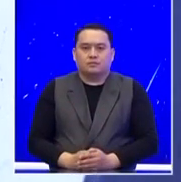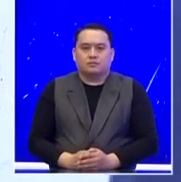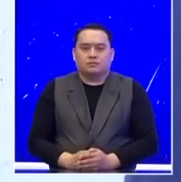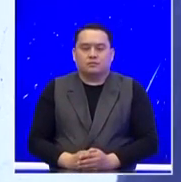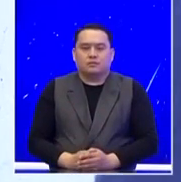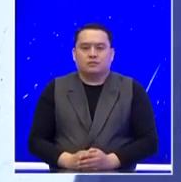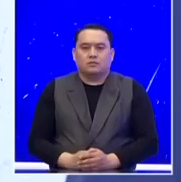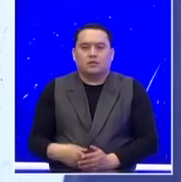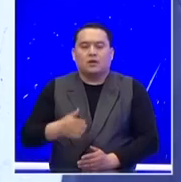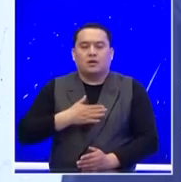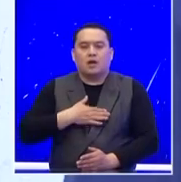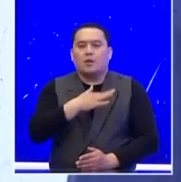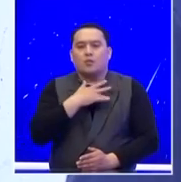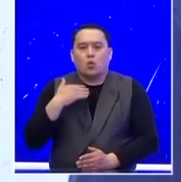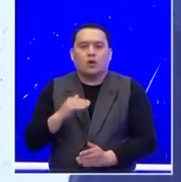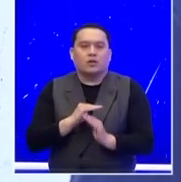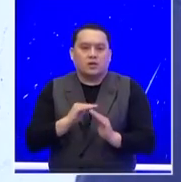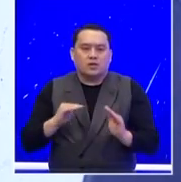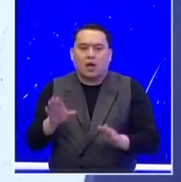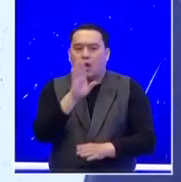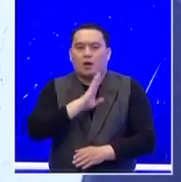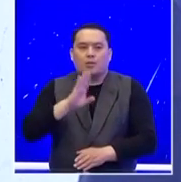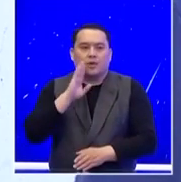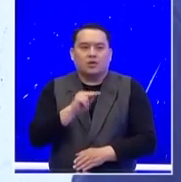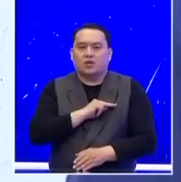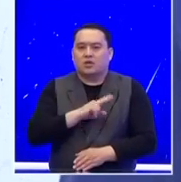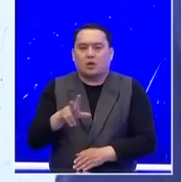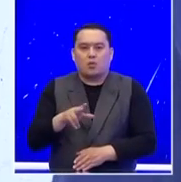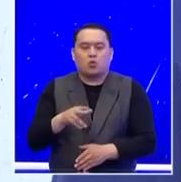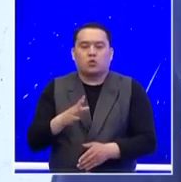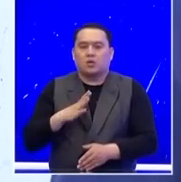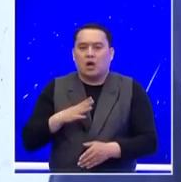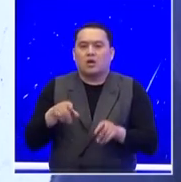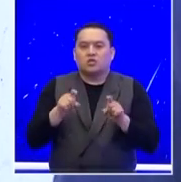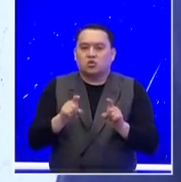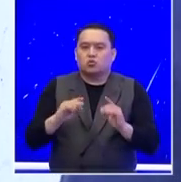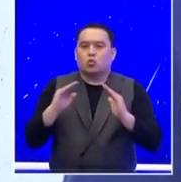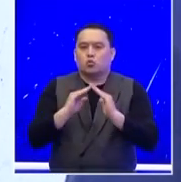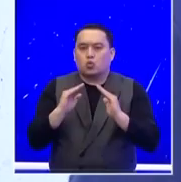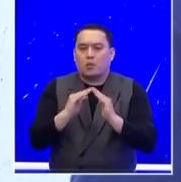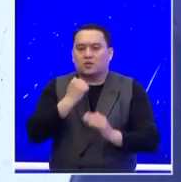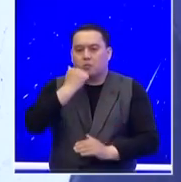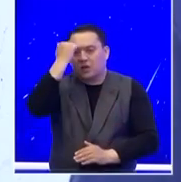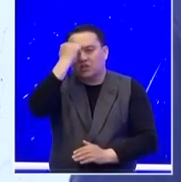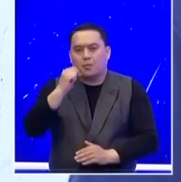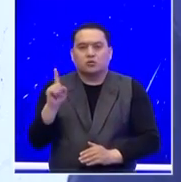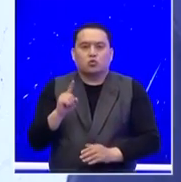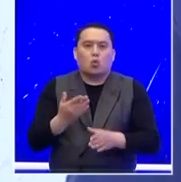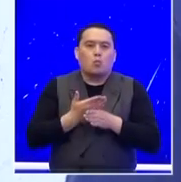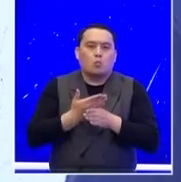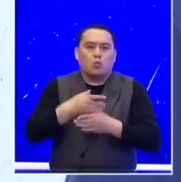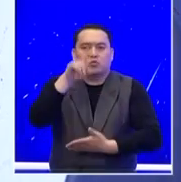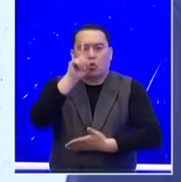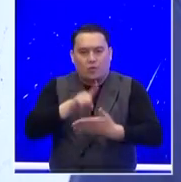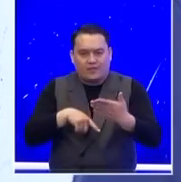Я многодетная мать, живу в этом доме. У нас никто не работает. Сижу дома с детьми. Хочу сказать спасибо за оказанную помощь.